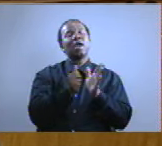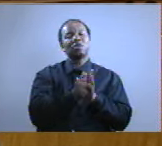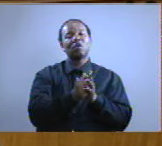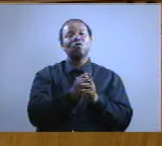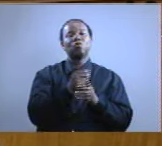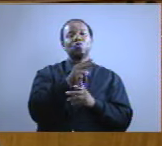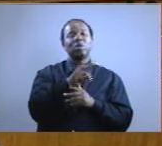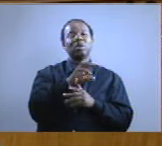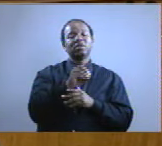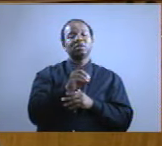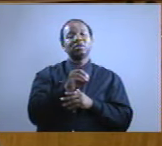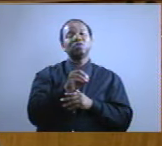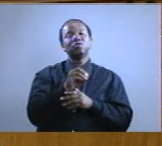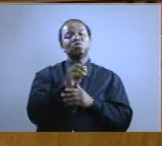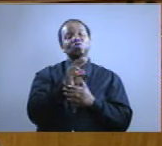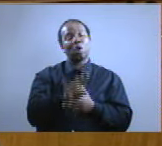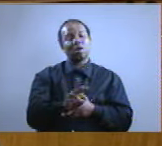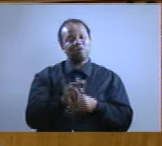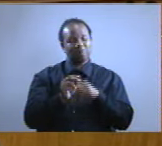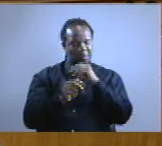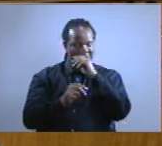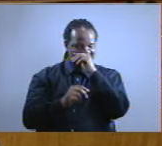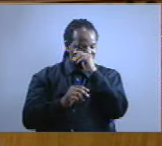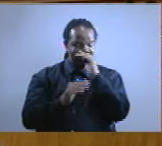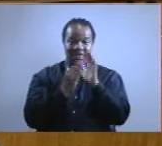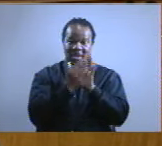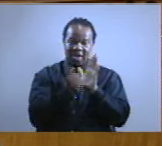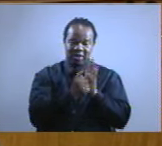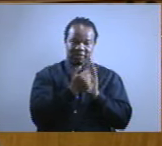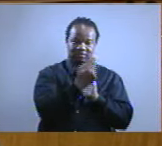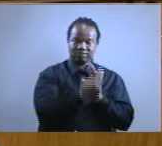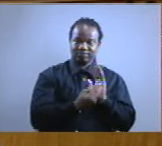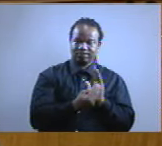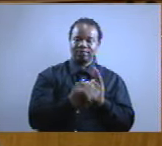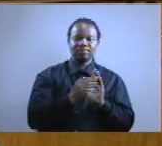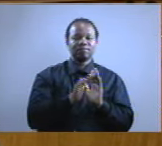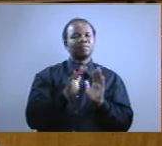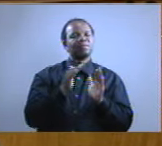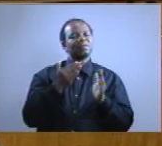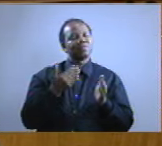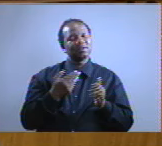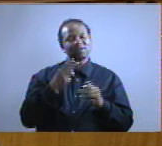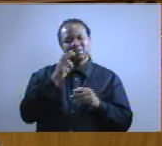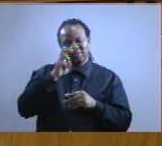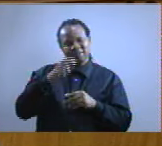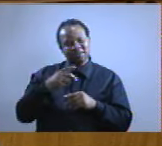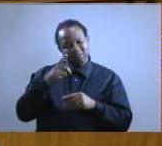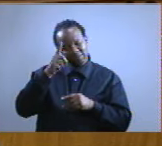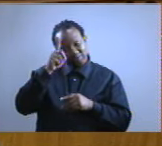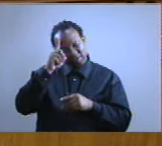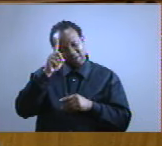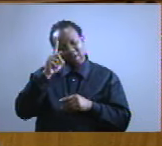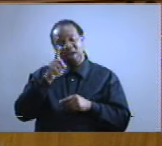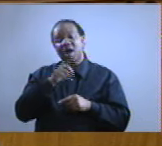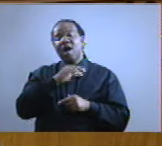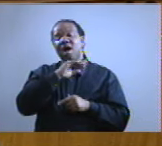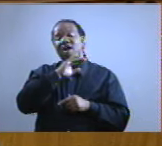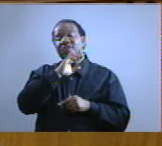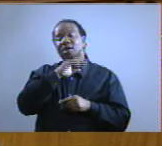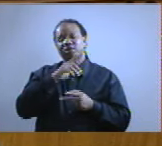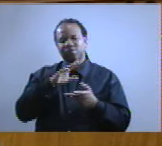Dit vereis, hierdie wette vereis dat inheemse tale waarvan Afrikaans ook deel